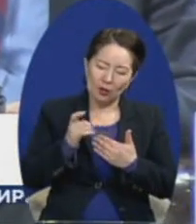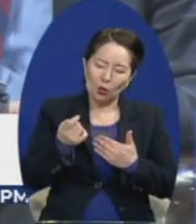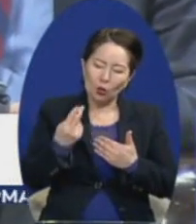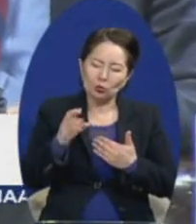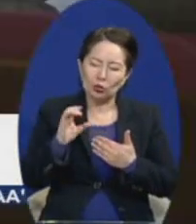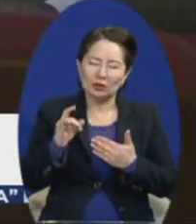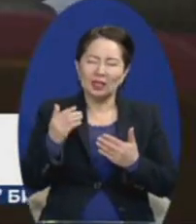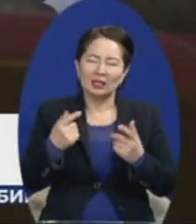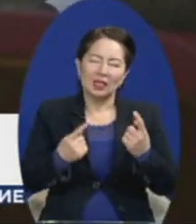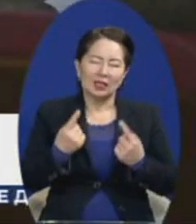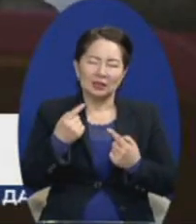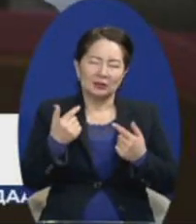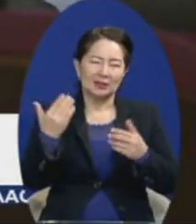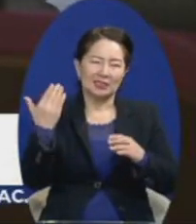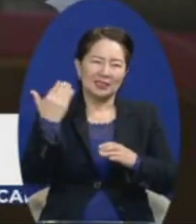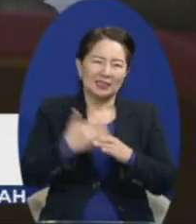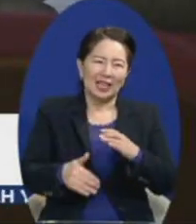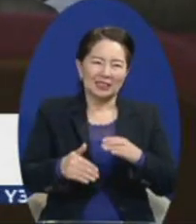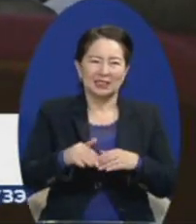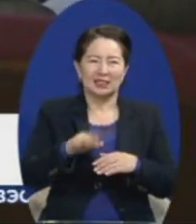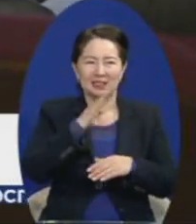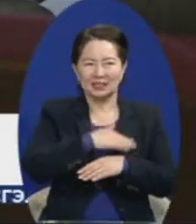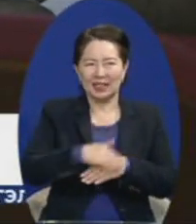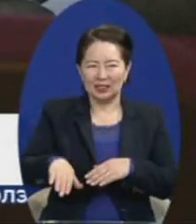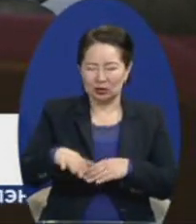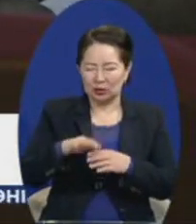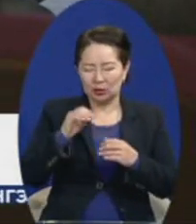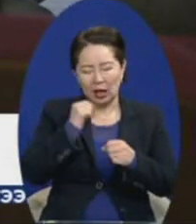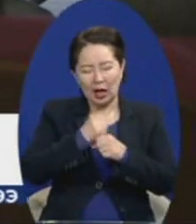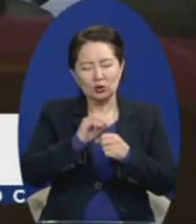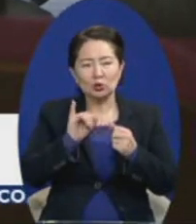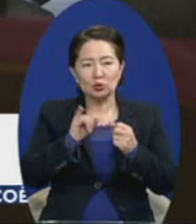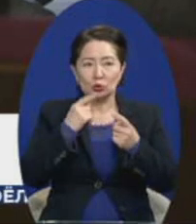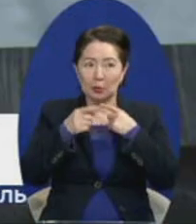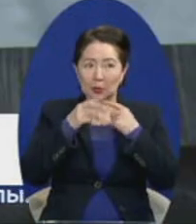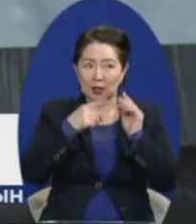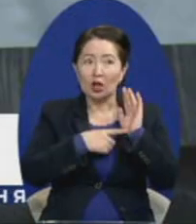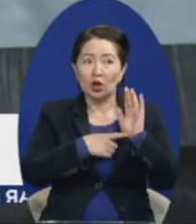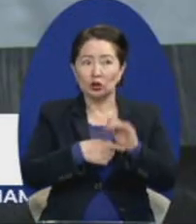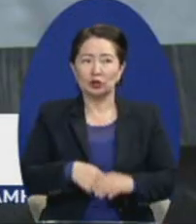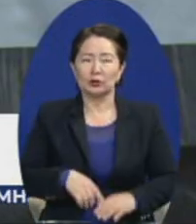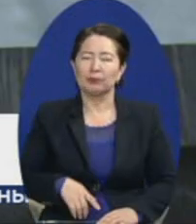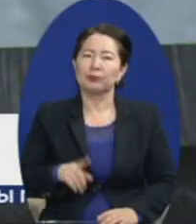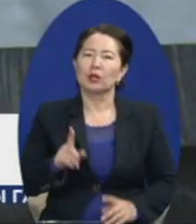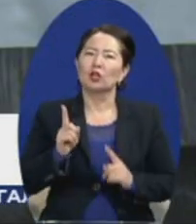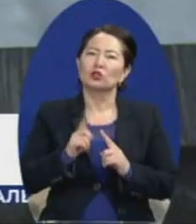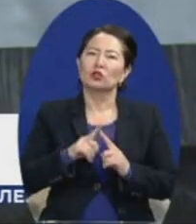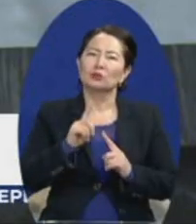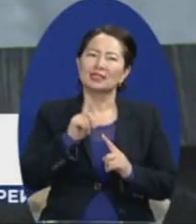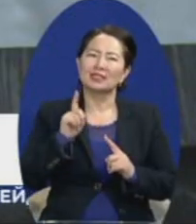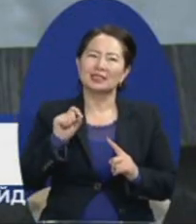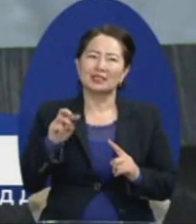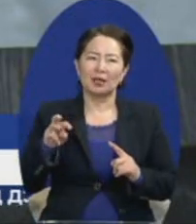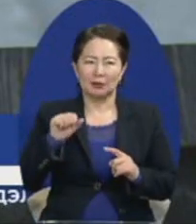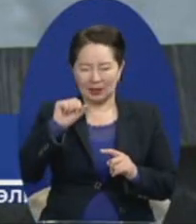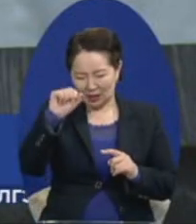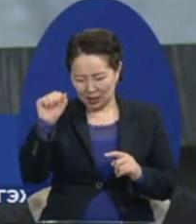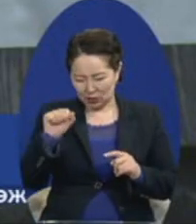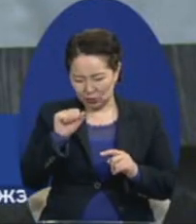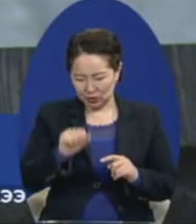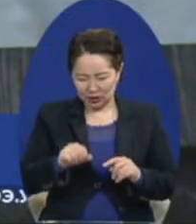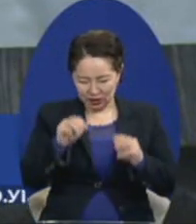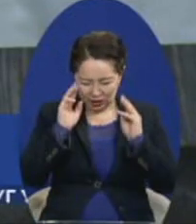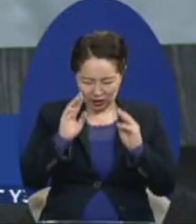тэмцэлж таслан зогсоохын тулд авч хэрэгжүүлж байгаа гэдгийн талаар мэдээлэлээ өглөө. Төмөр замын асуудал хэлийн сайн шийдсэн.